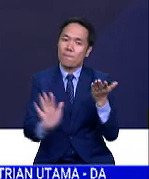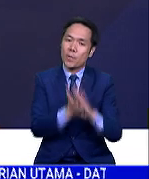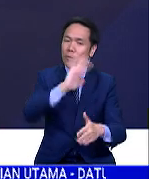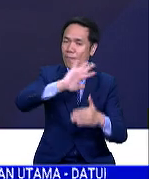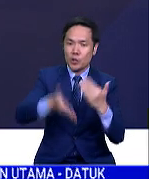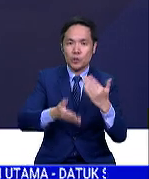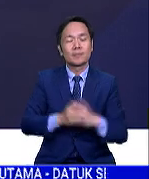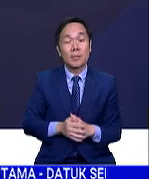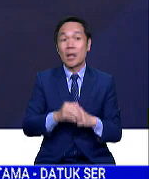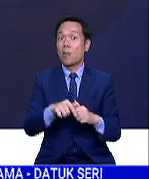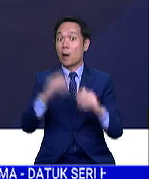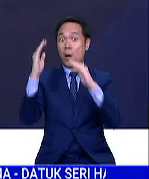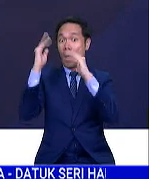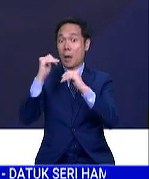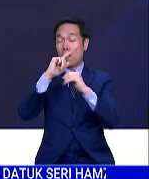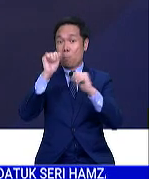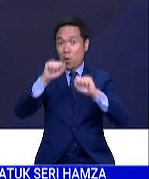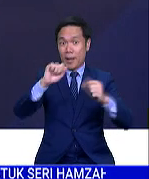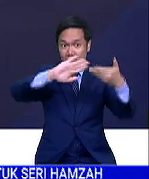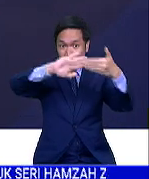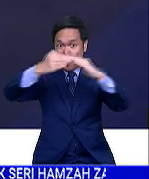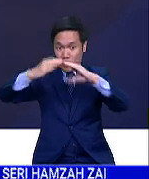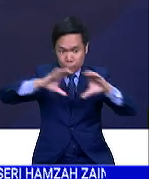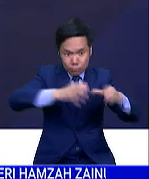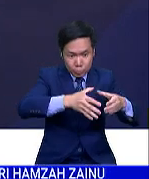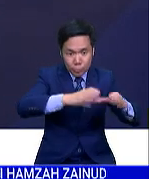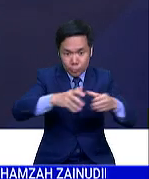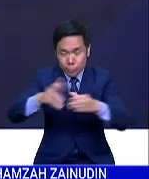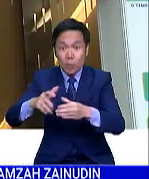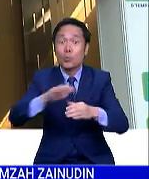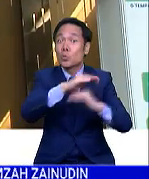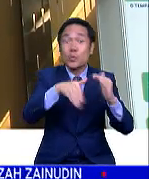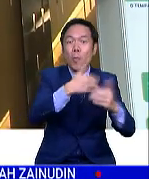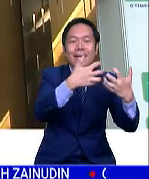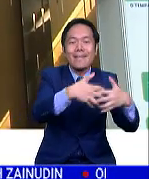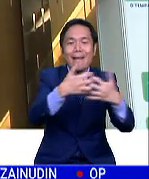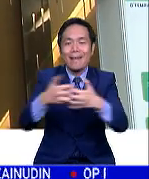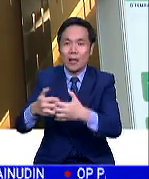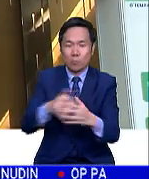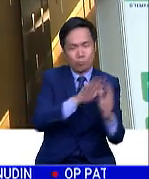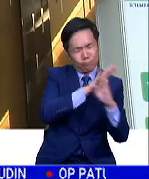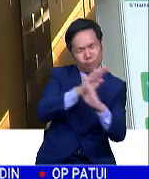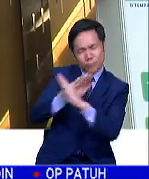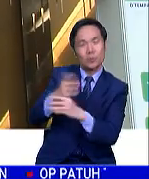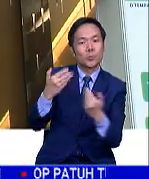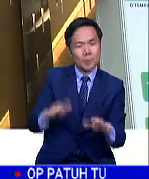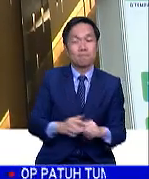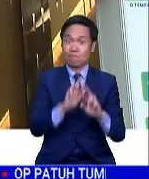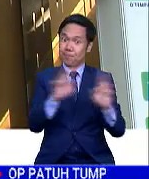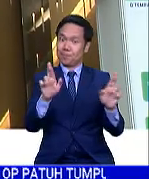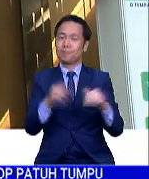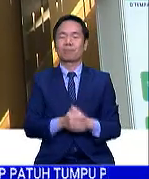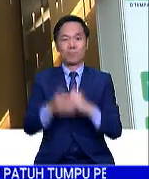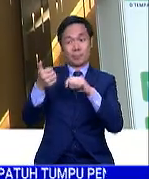kita akan mencapai tahap herd immunity dalam sektor pembuatan. Beliau mengulas perkara itu